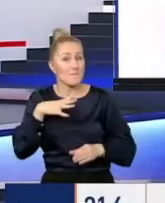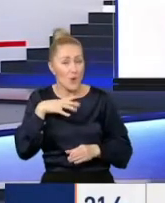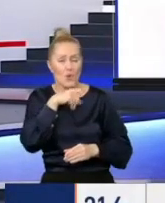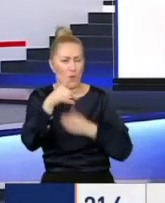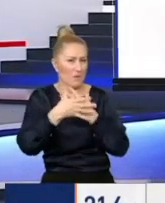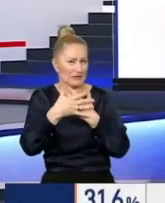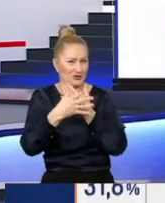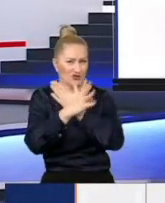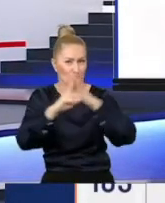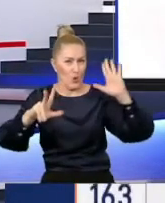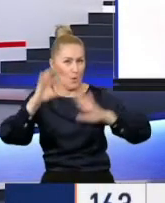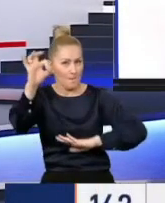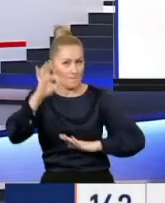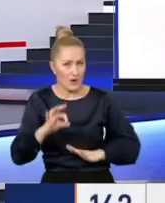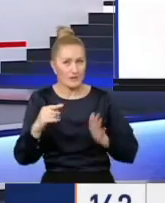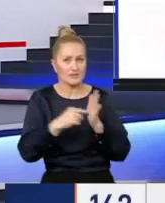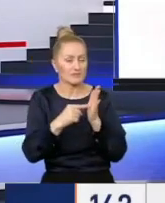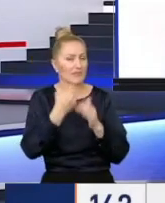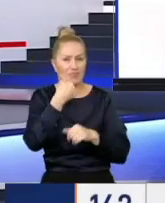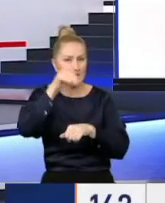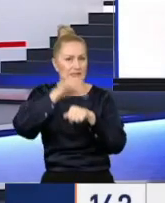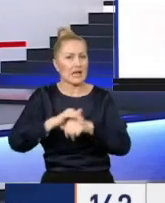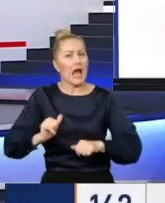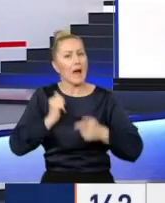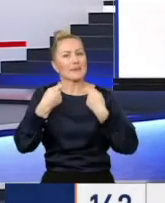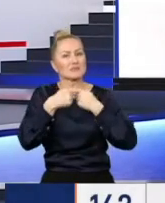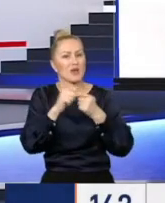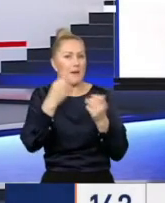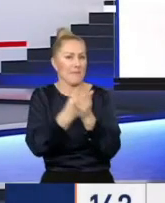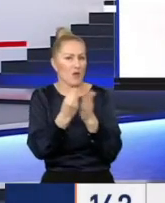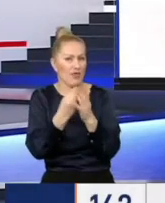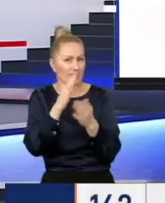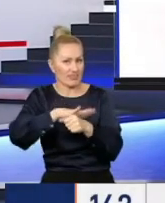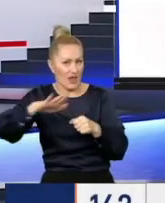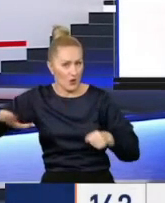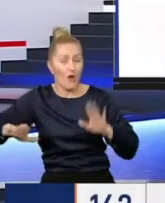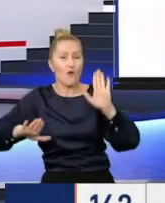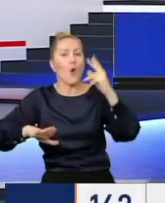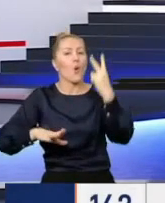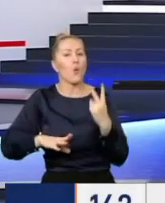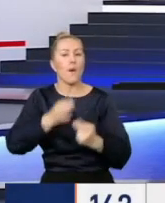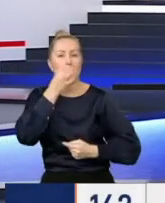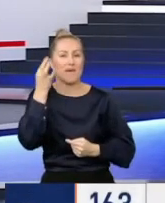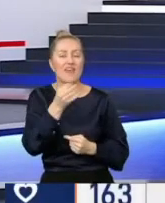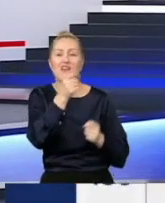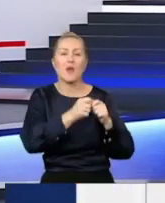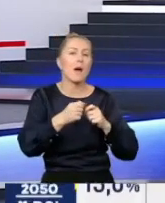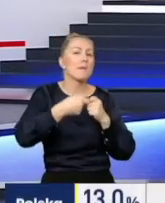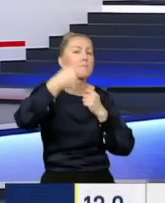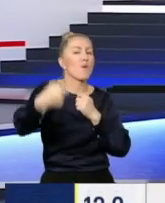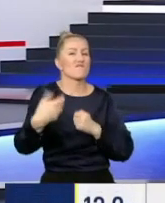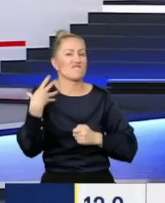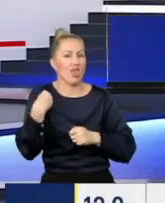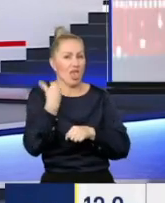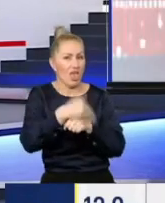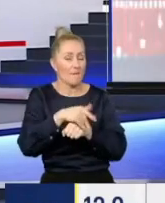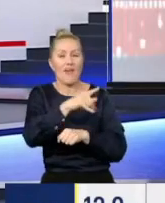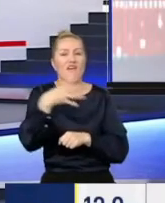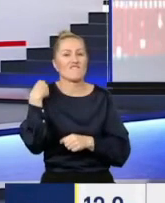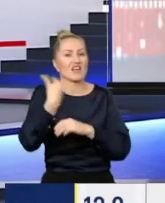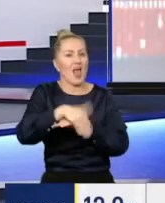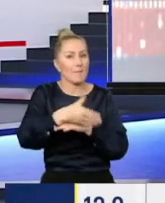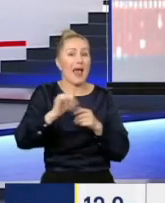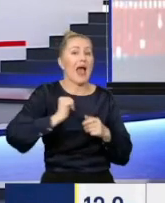Prawie 98% nie dla wyprzedaży majątku narodowego. Pytanie drugie związane z podwyższeniem wieku emerytalnego. Z tym, aby wiek